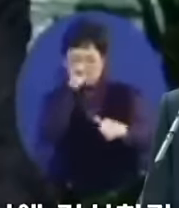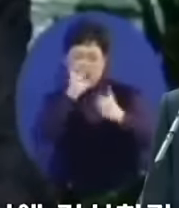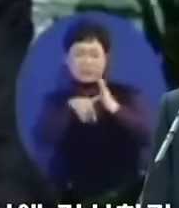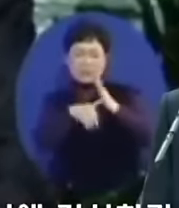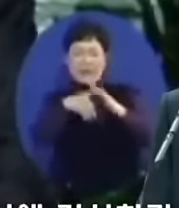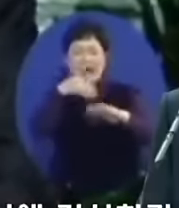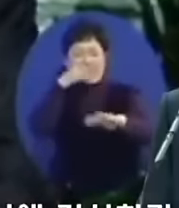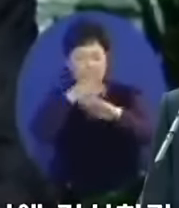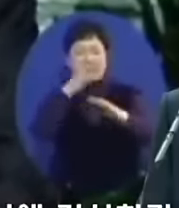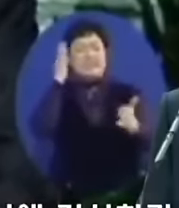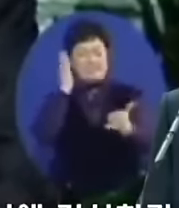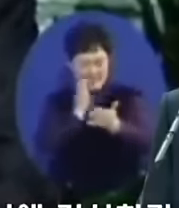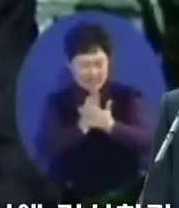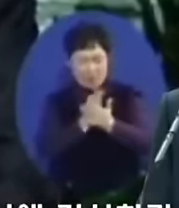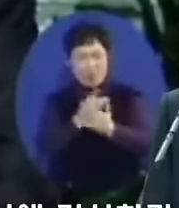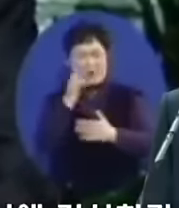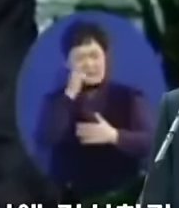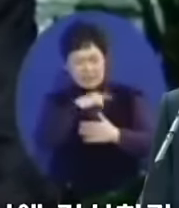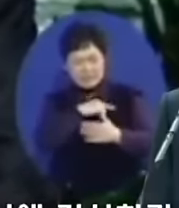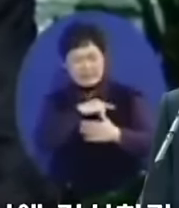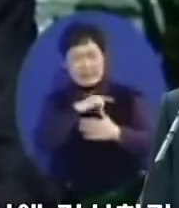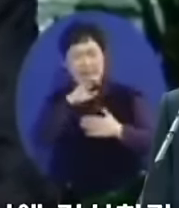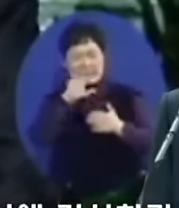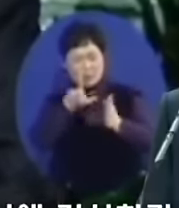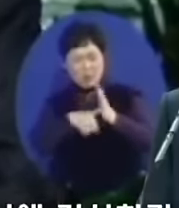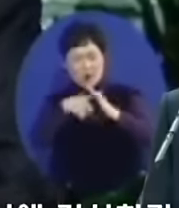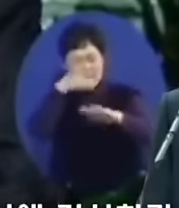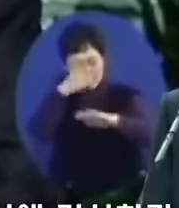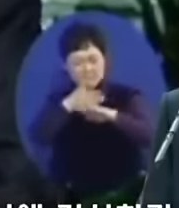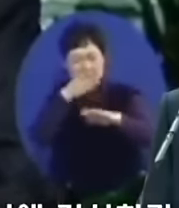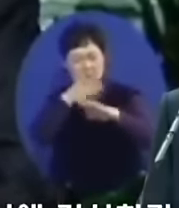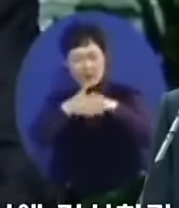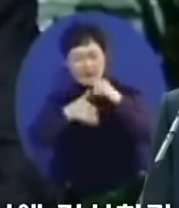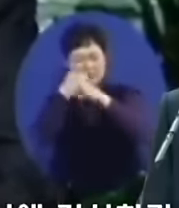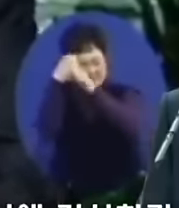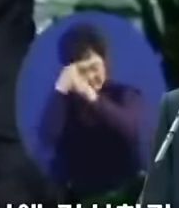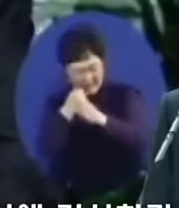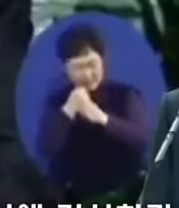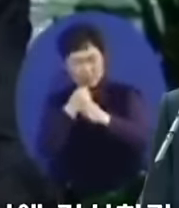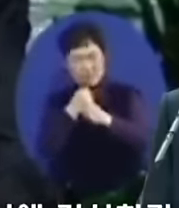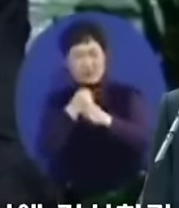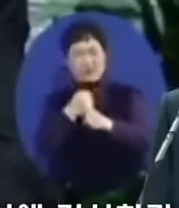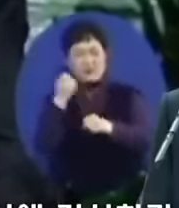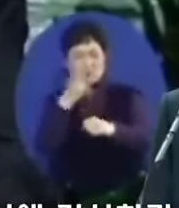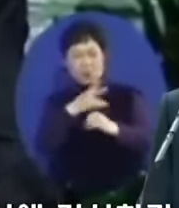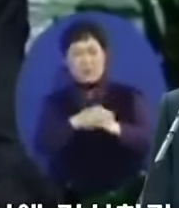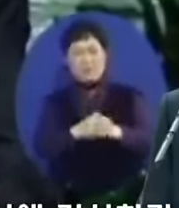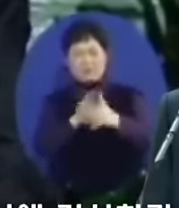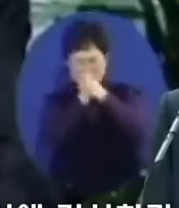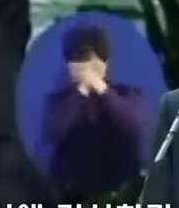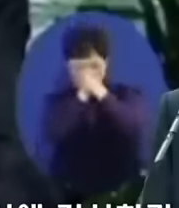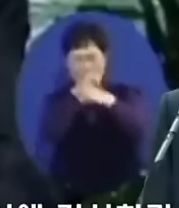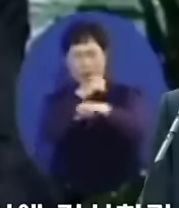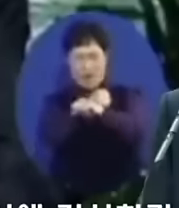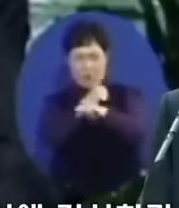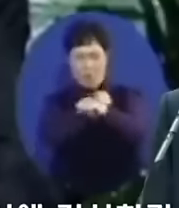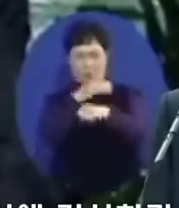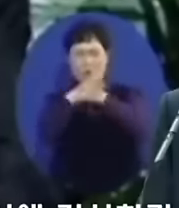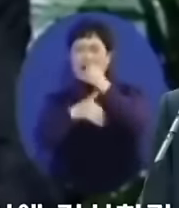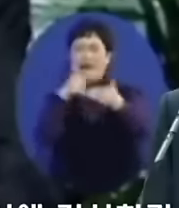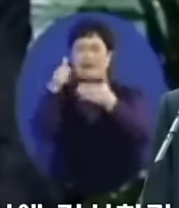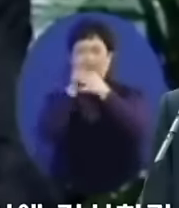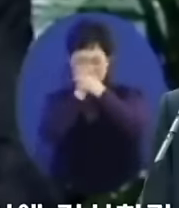말고 나쁠 때도 하나님의 약속을 의지하고 감사하는 것입니다. 그리고 기도하고